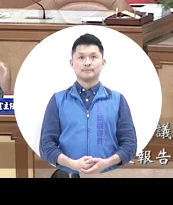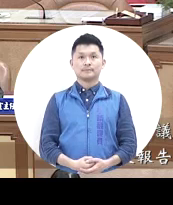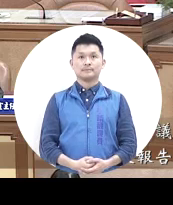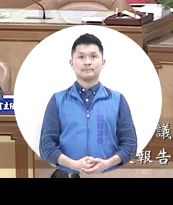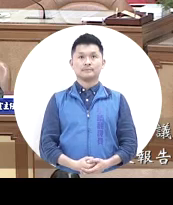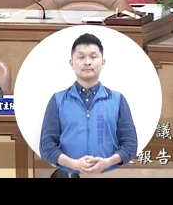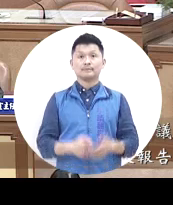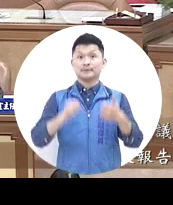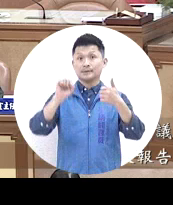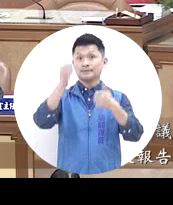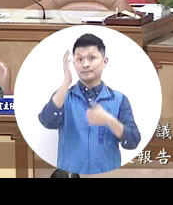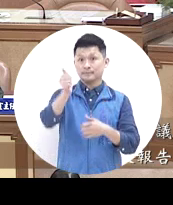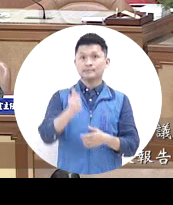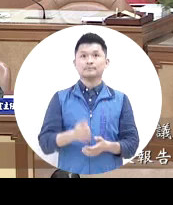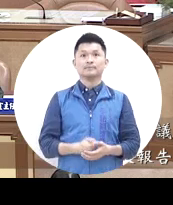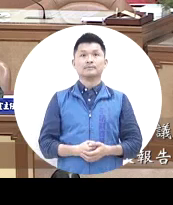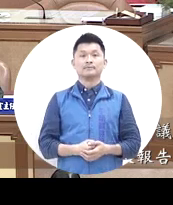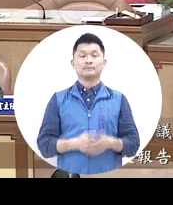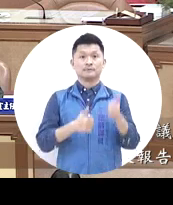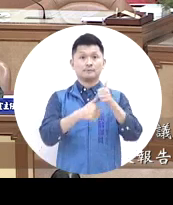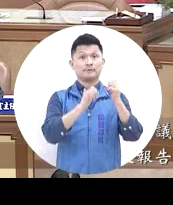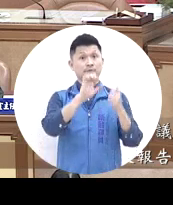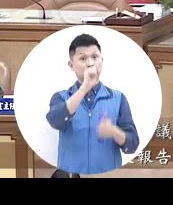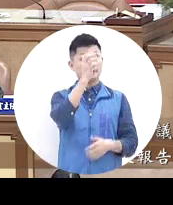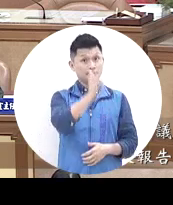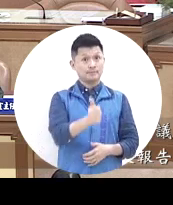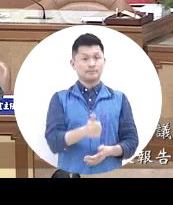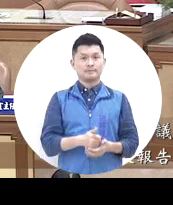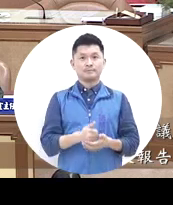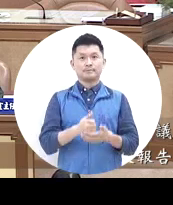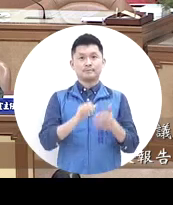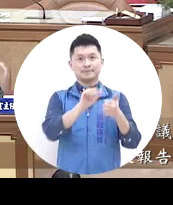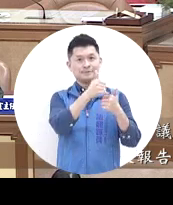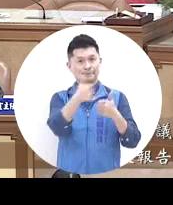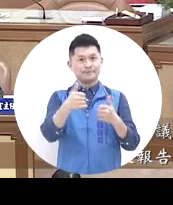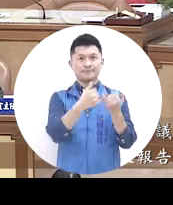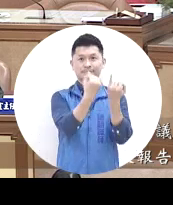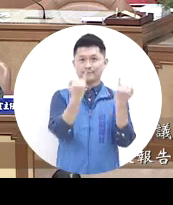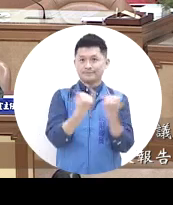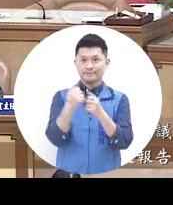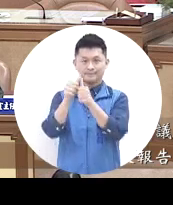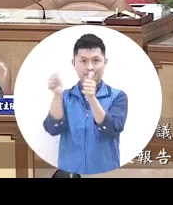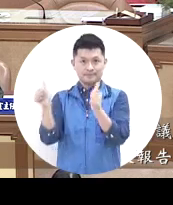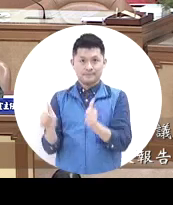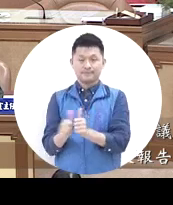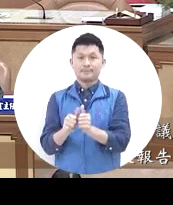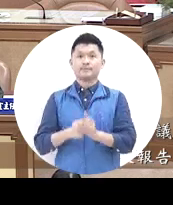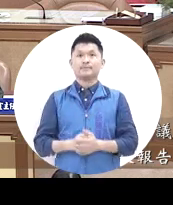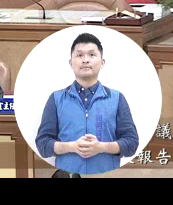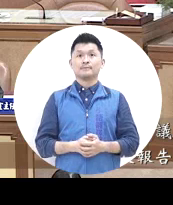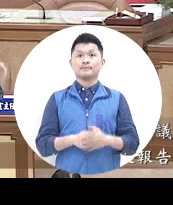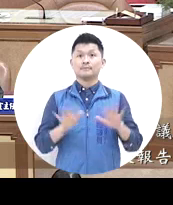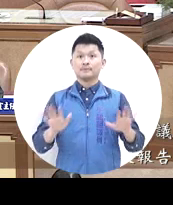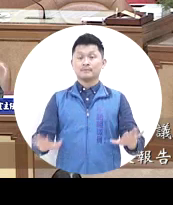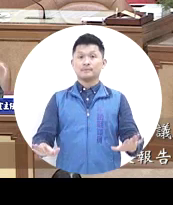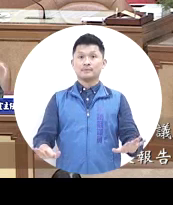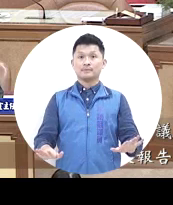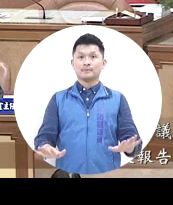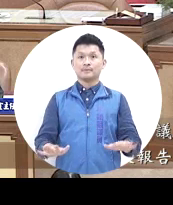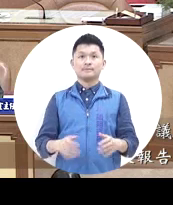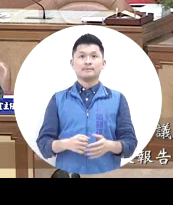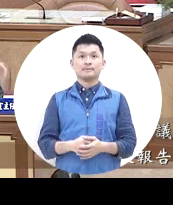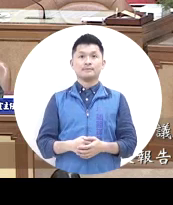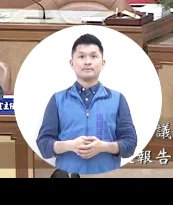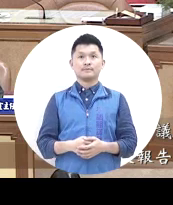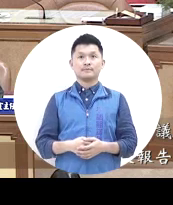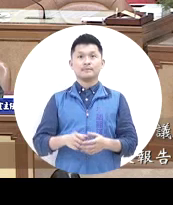议长、副议长、各位议员、女士、先生，在这一次第三届第五